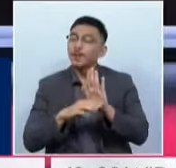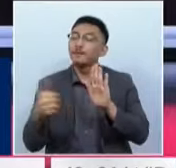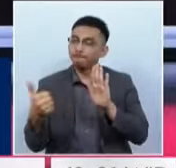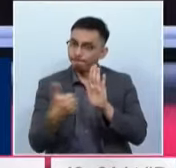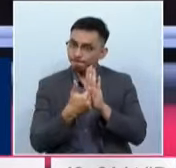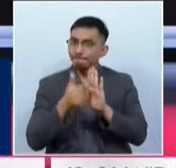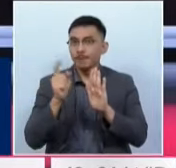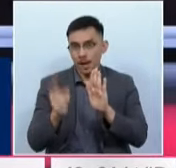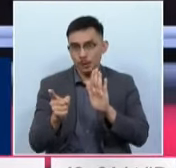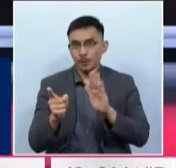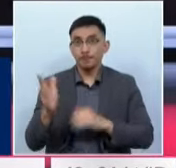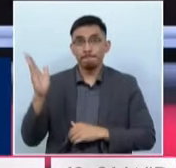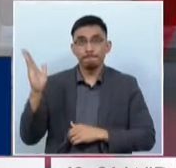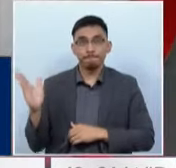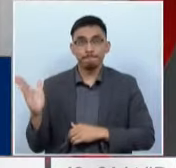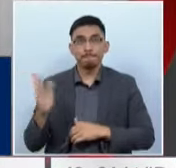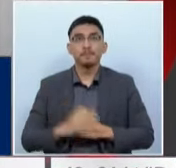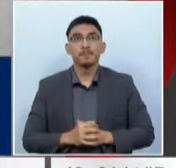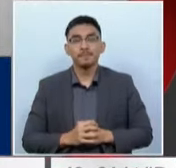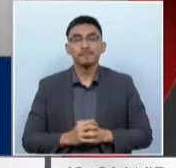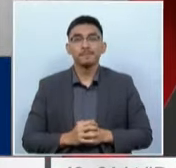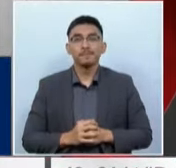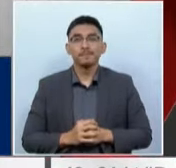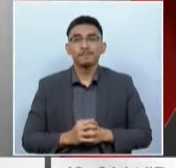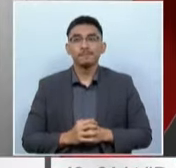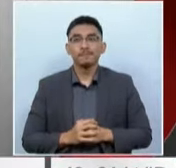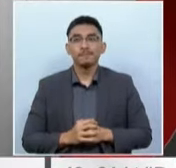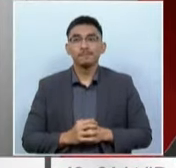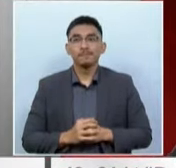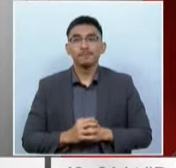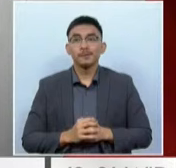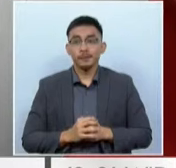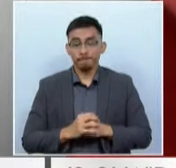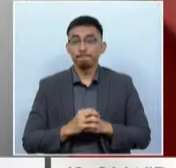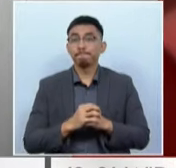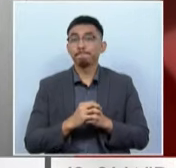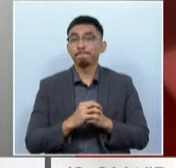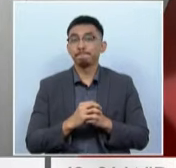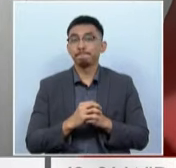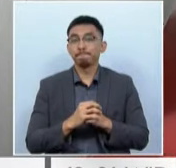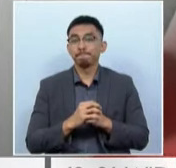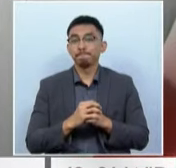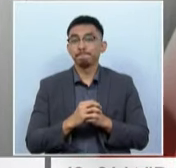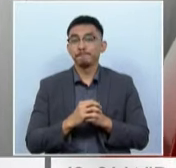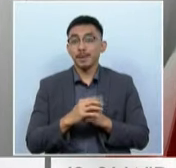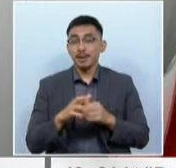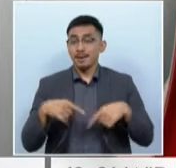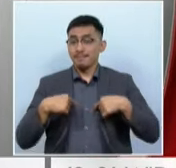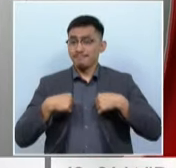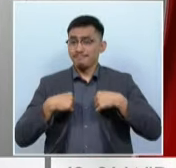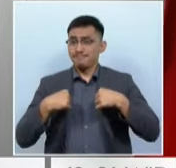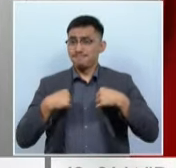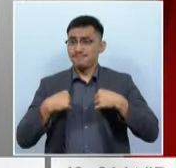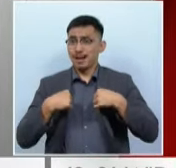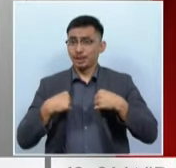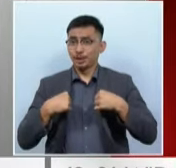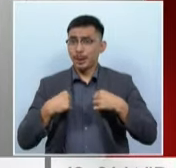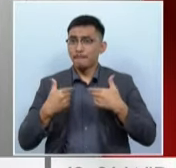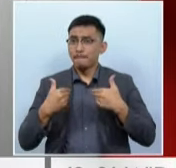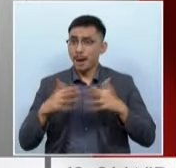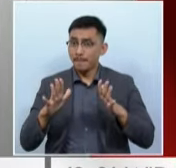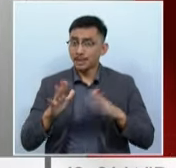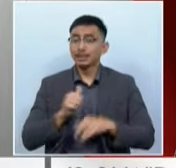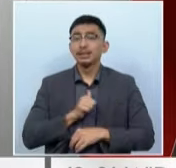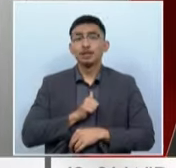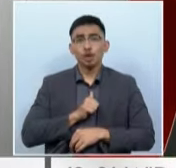Berikut ini ketentuan debat tata tertib sebelum debat pakaian yang digunakan adalah bebas sopan dan